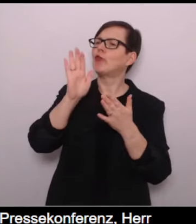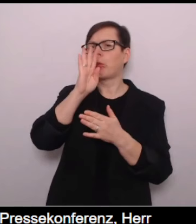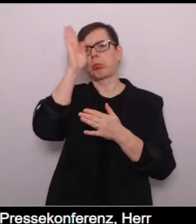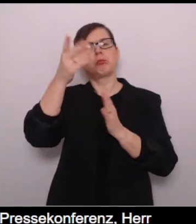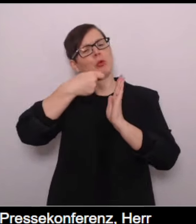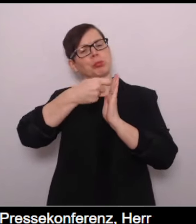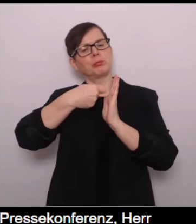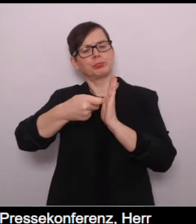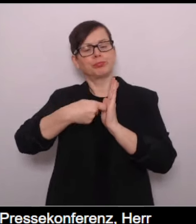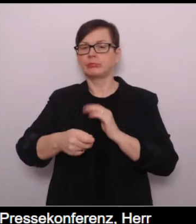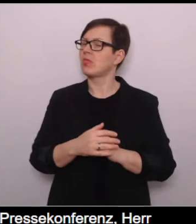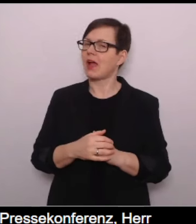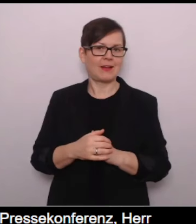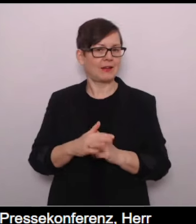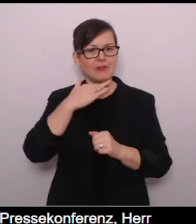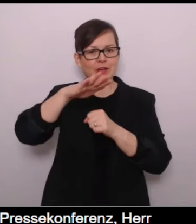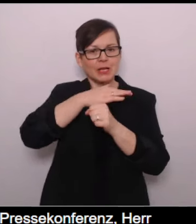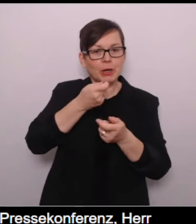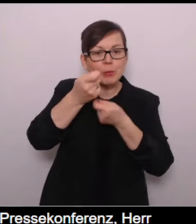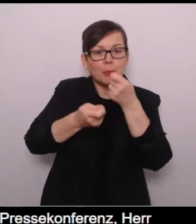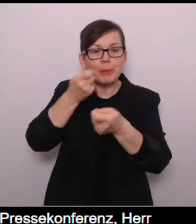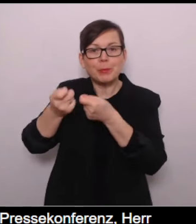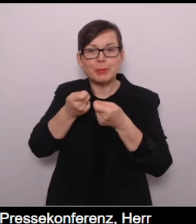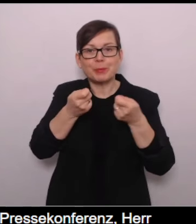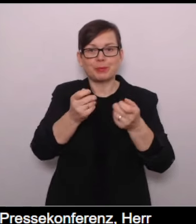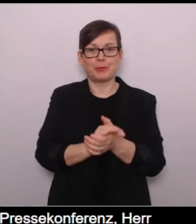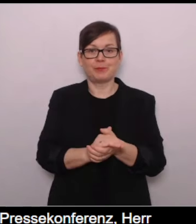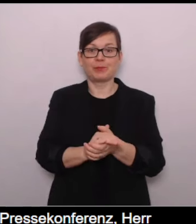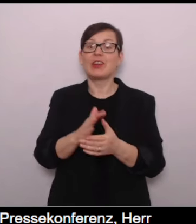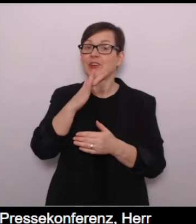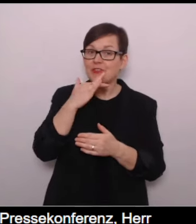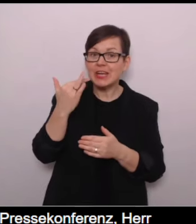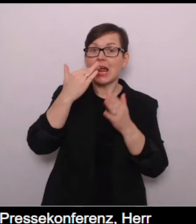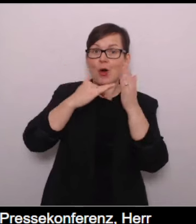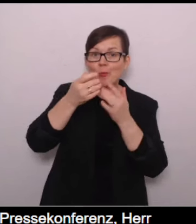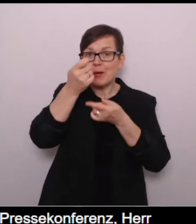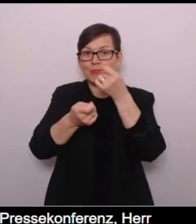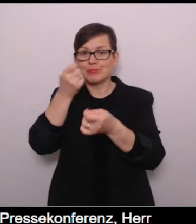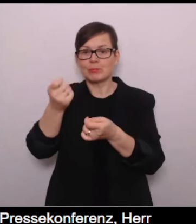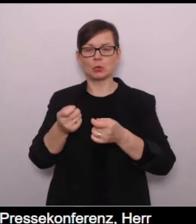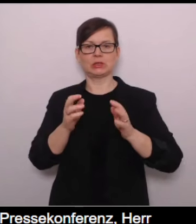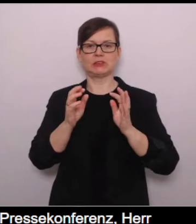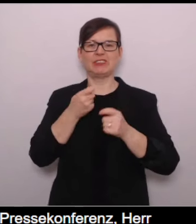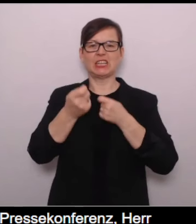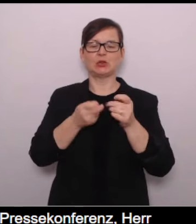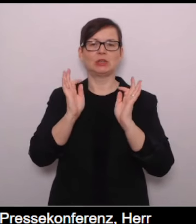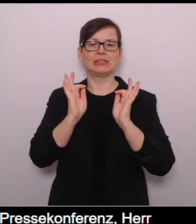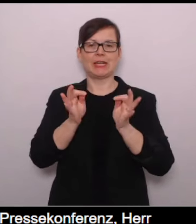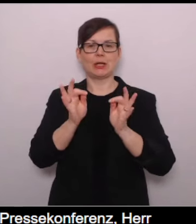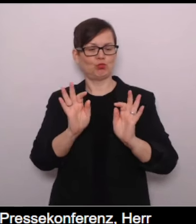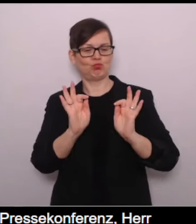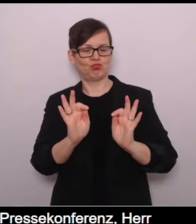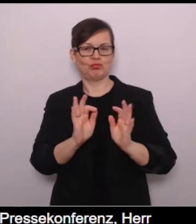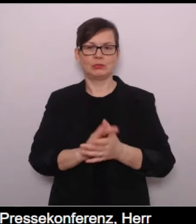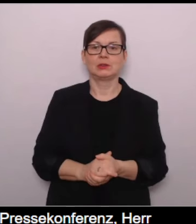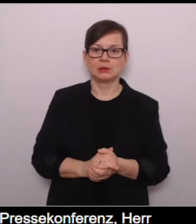Kürzungen. Es gibt keine willkürliche Streichliste, wie wir es in Berlin erlebt haben, sondern einen Aufwuchs. Viele, fast alle